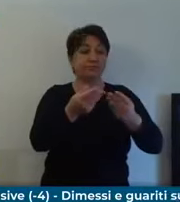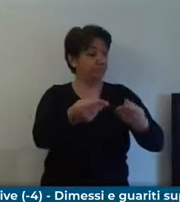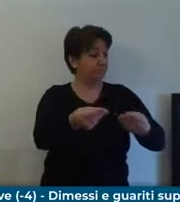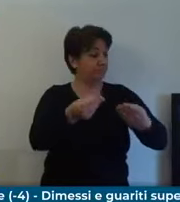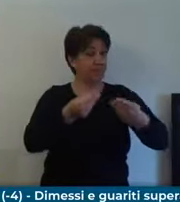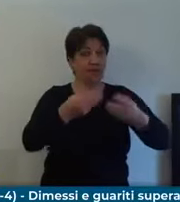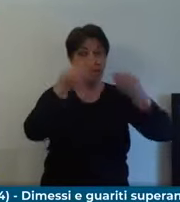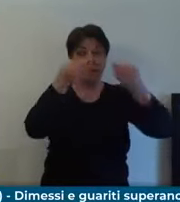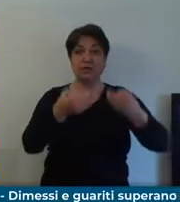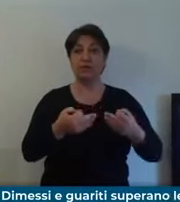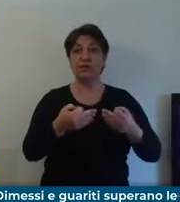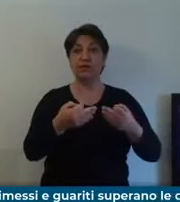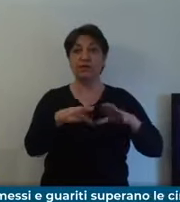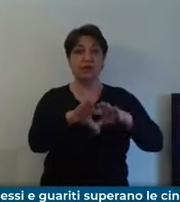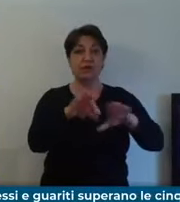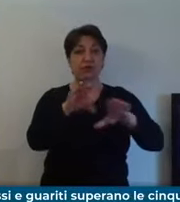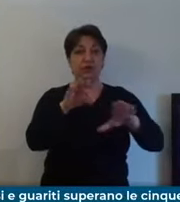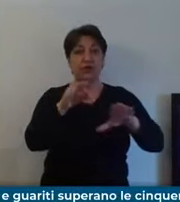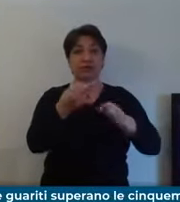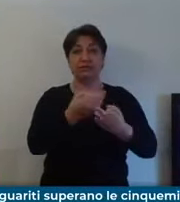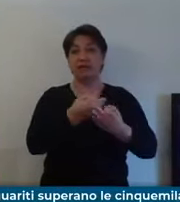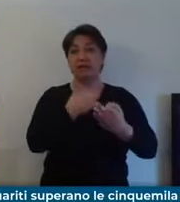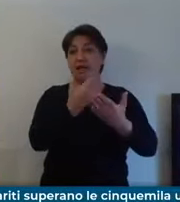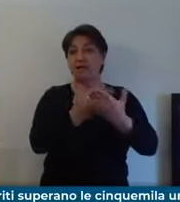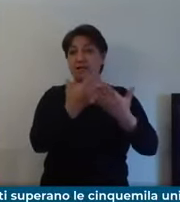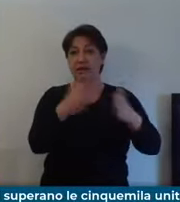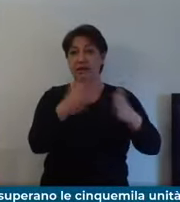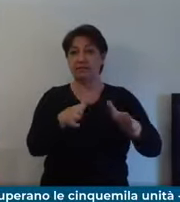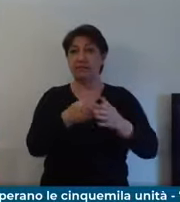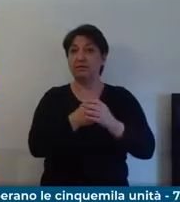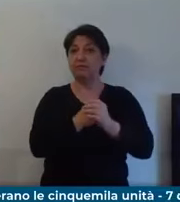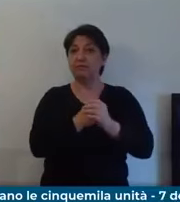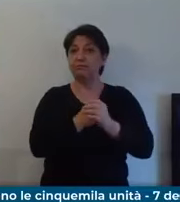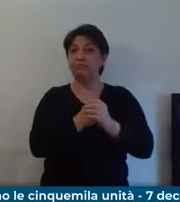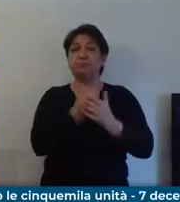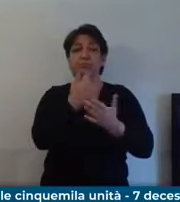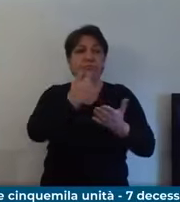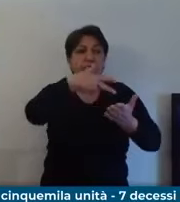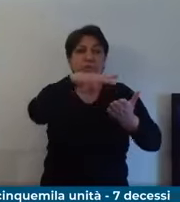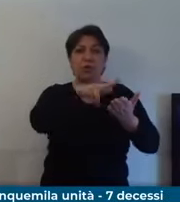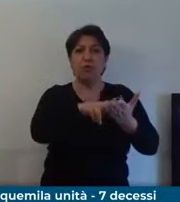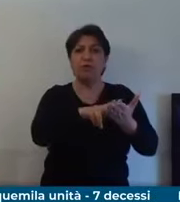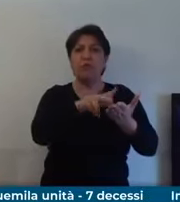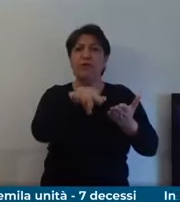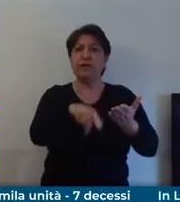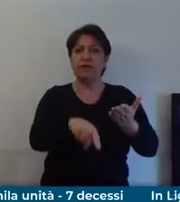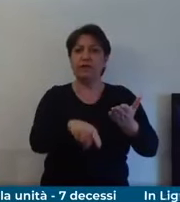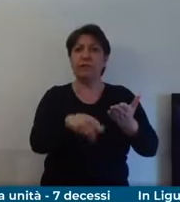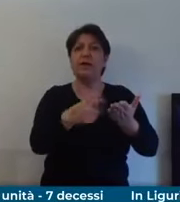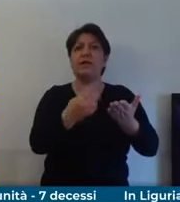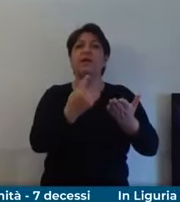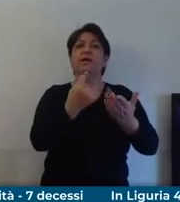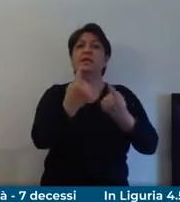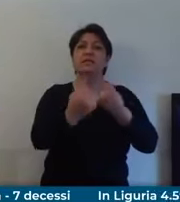ci confermano che è in discesa l'intero impianto della malattia